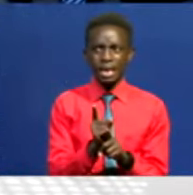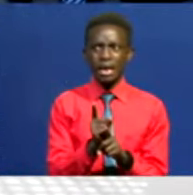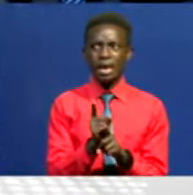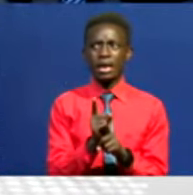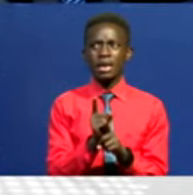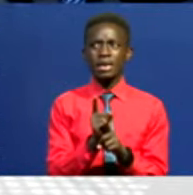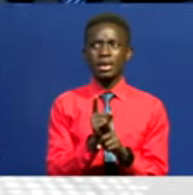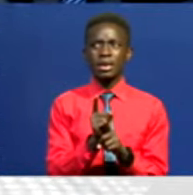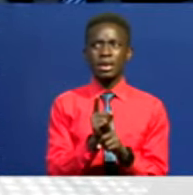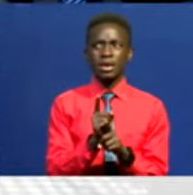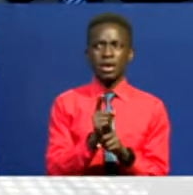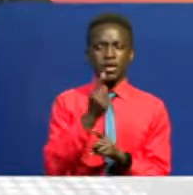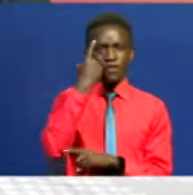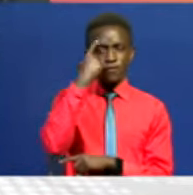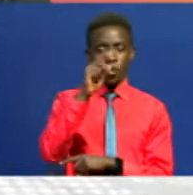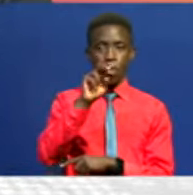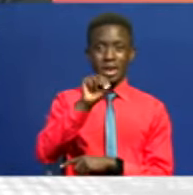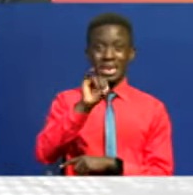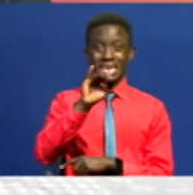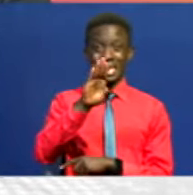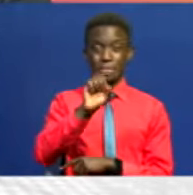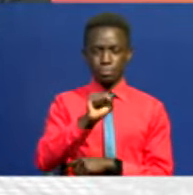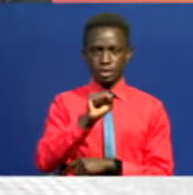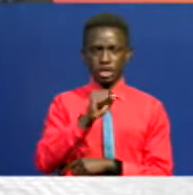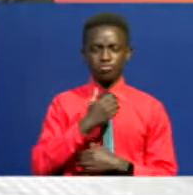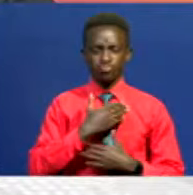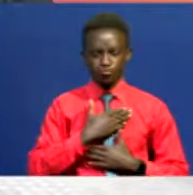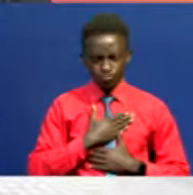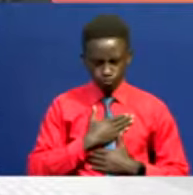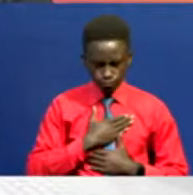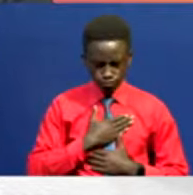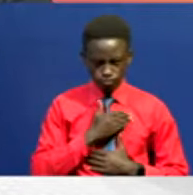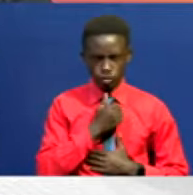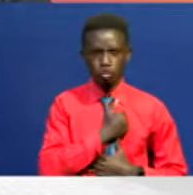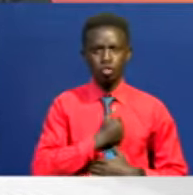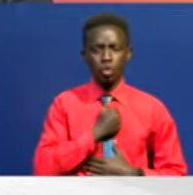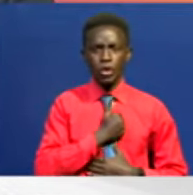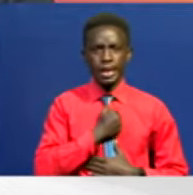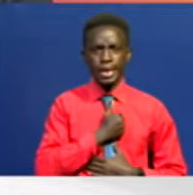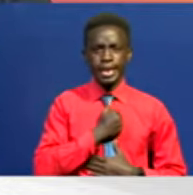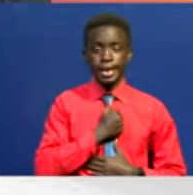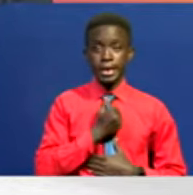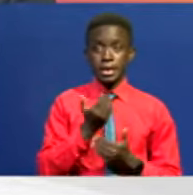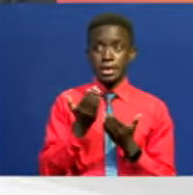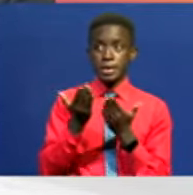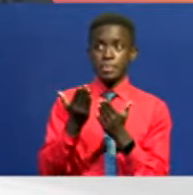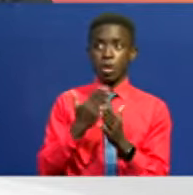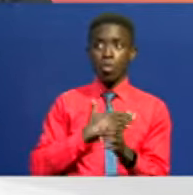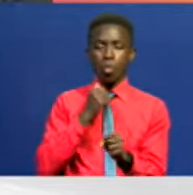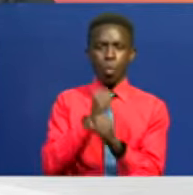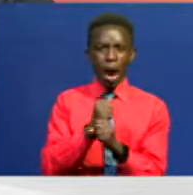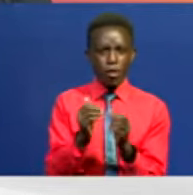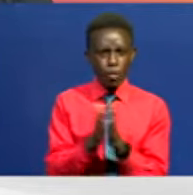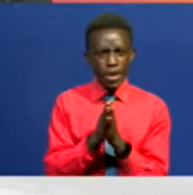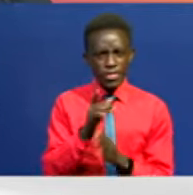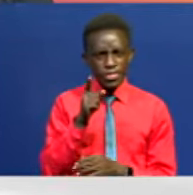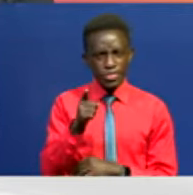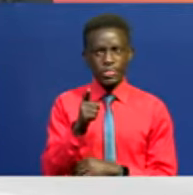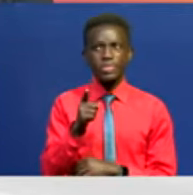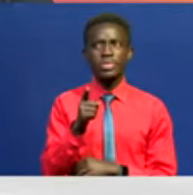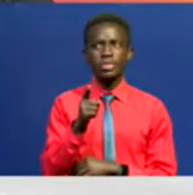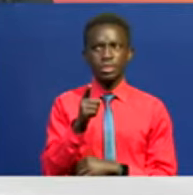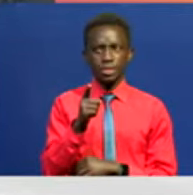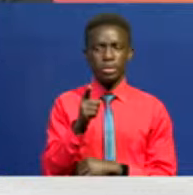mkurugenzi mkuu wa NIBS College, Bilizi Njoroge, ambaye tulifanya kazi naye ama